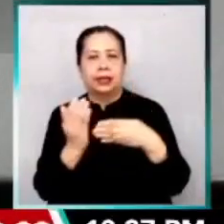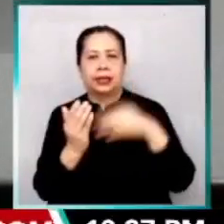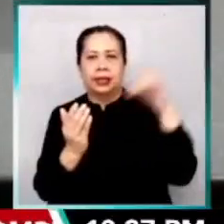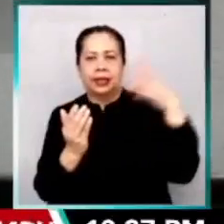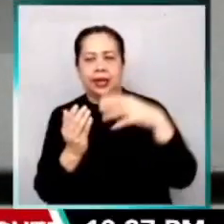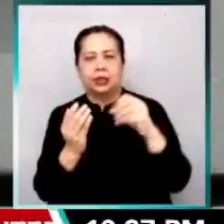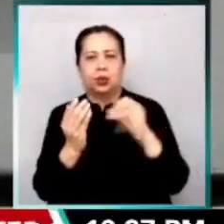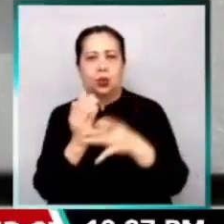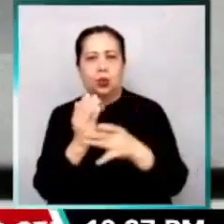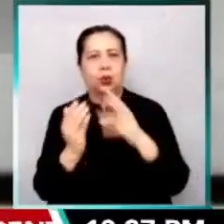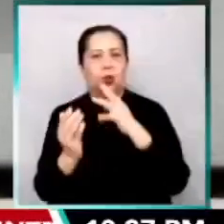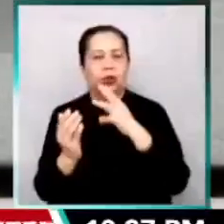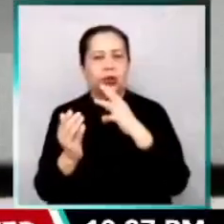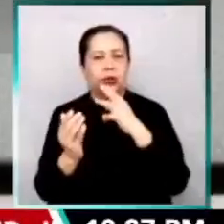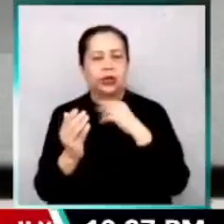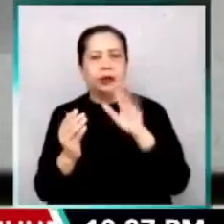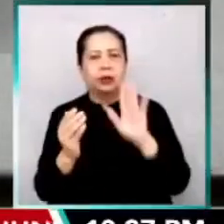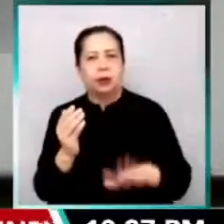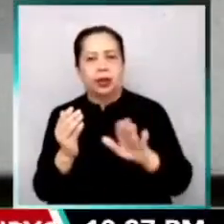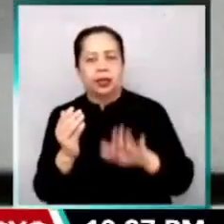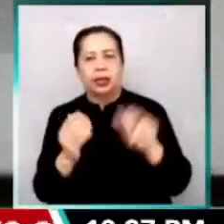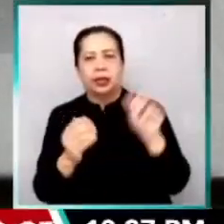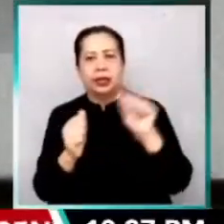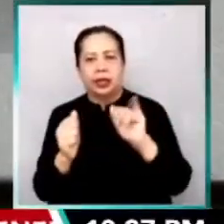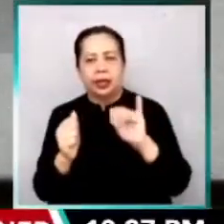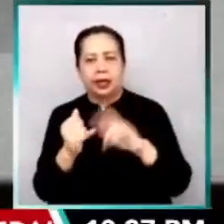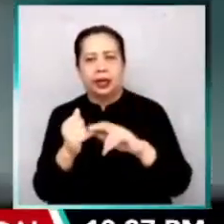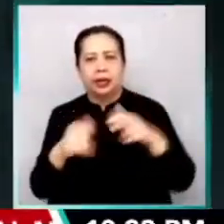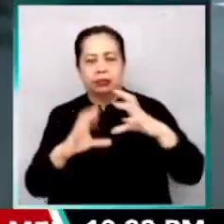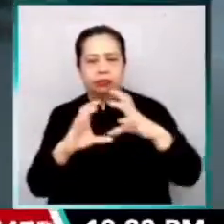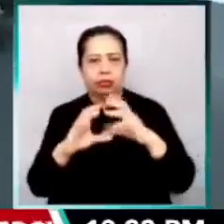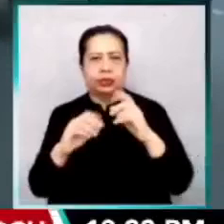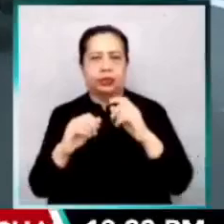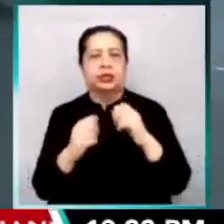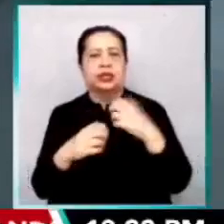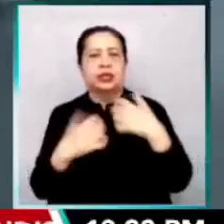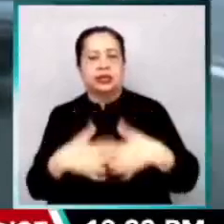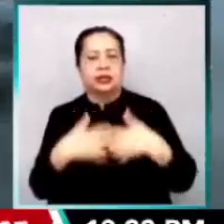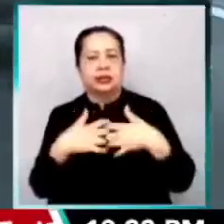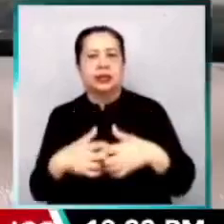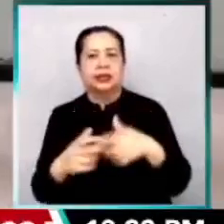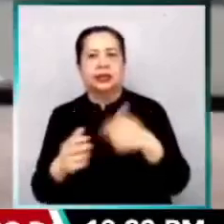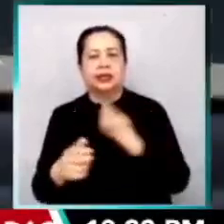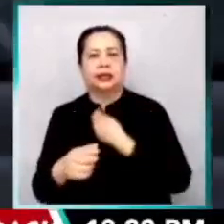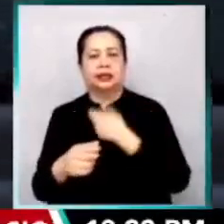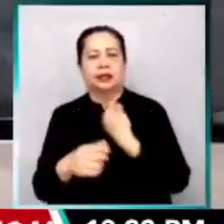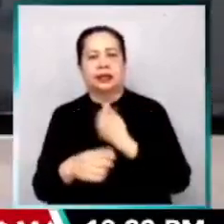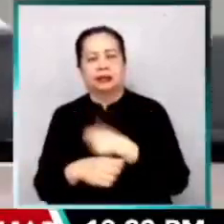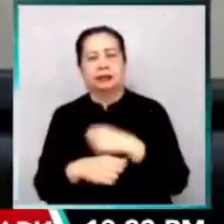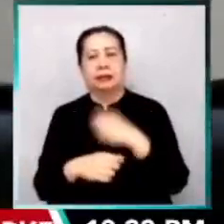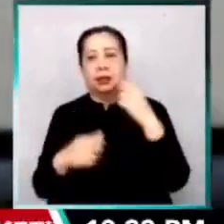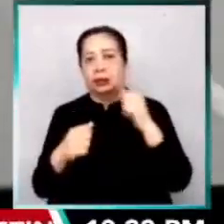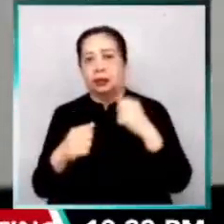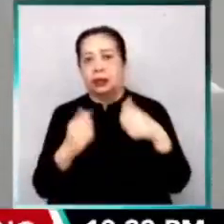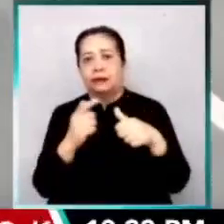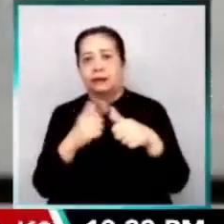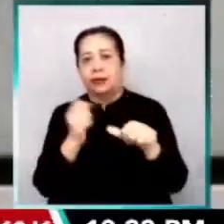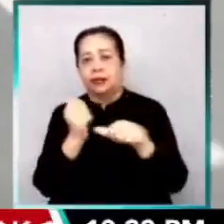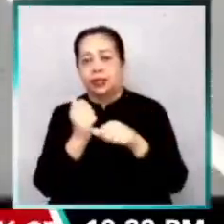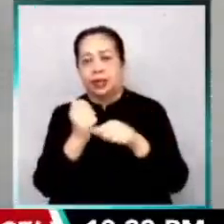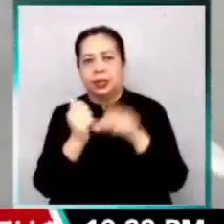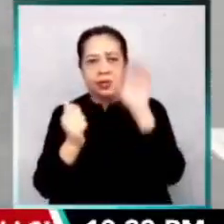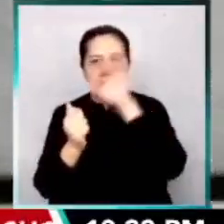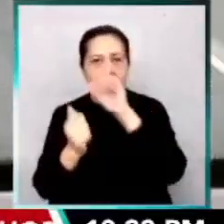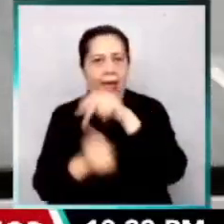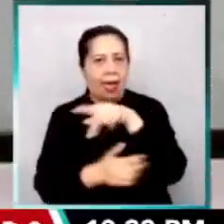water, brake, air, gas, engine, tire, and cell. Magdala din ng first aid kit at gumamit ng navigation apps para